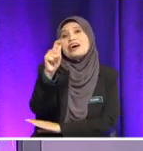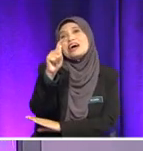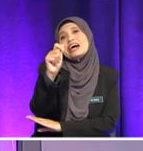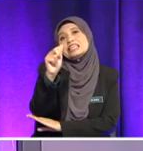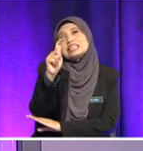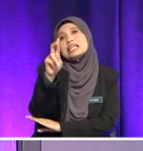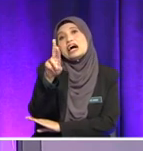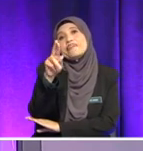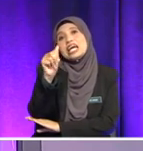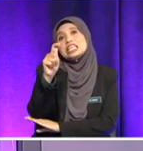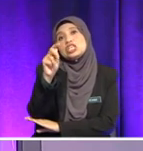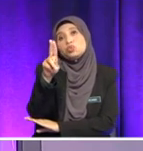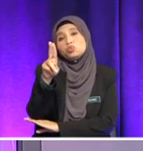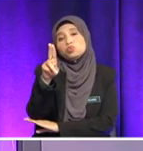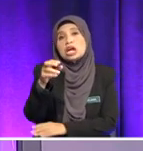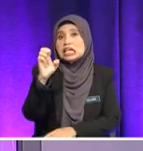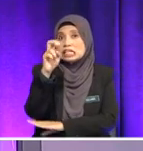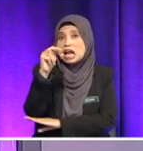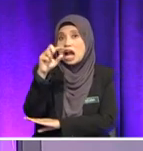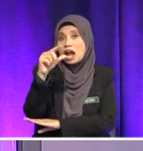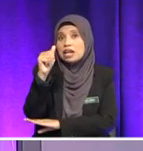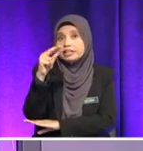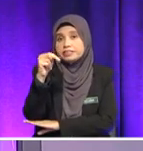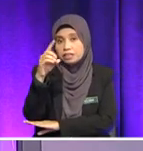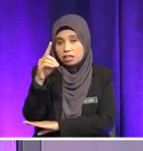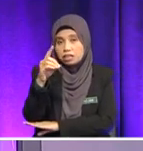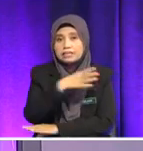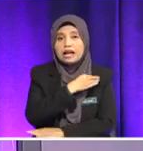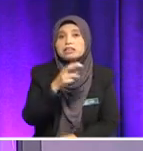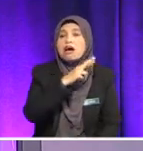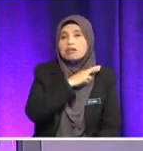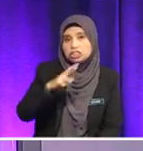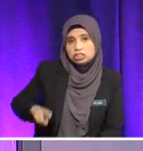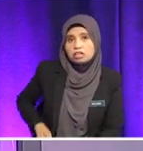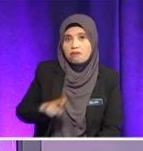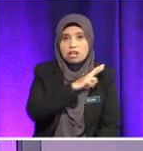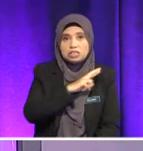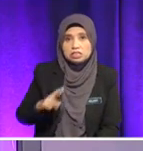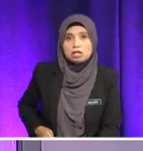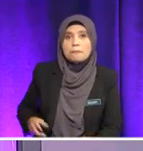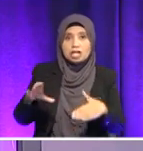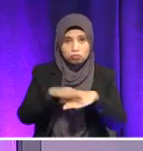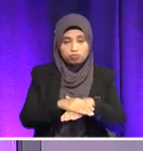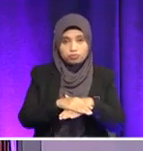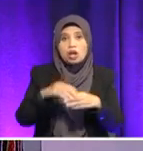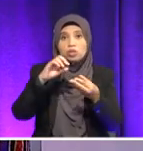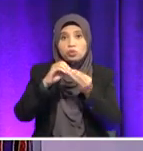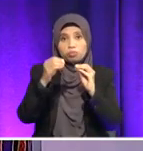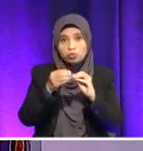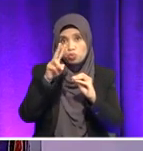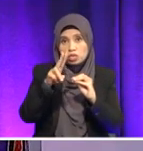ada yang dominan ada yang tidak dan sebagainya Jadi mereka akan memeriksa langkah yang kedua